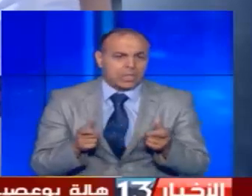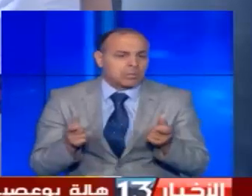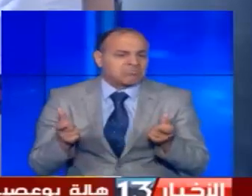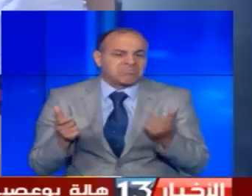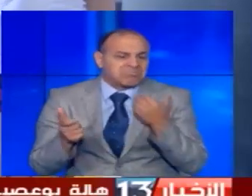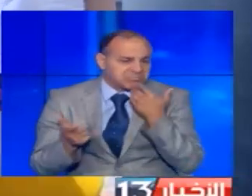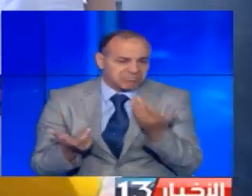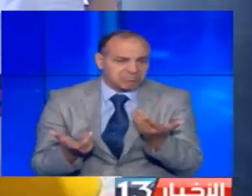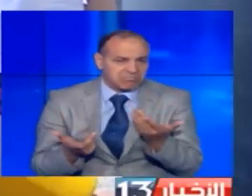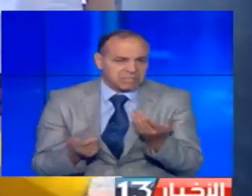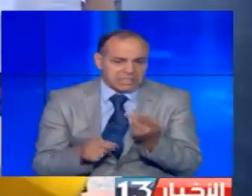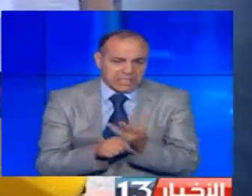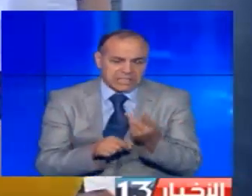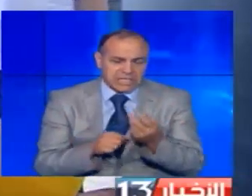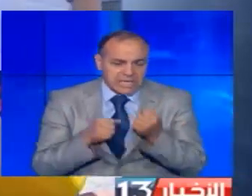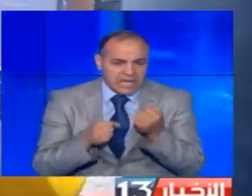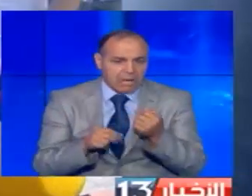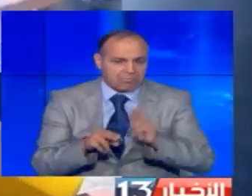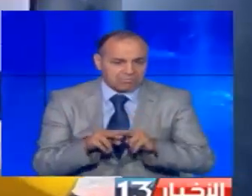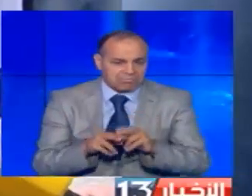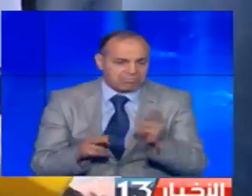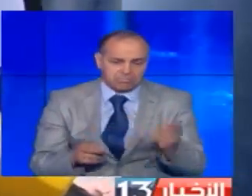سنين حاولوا